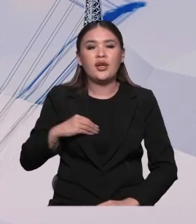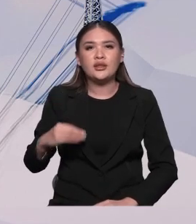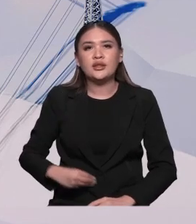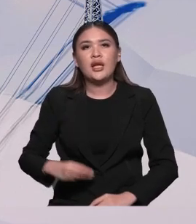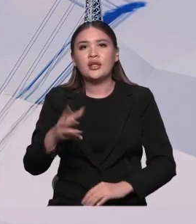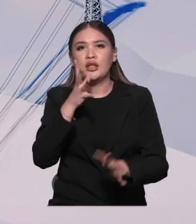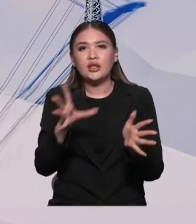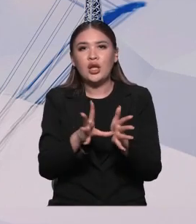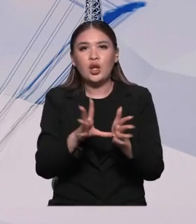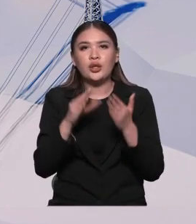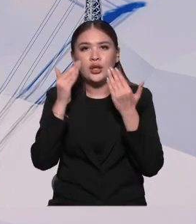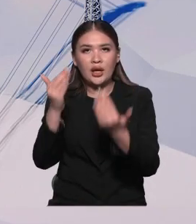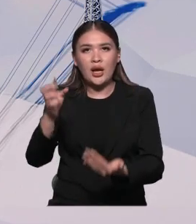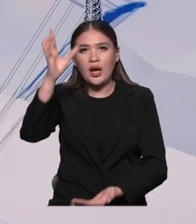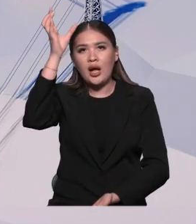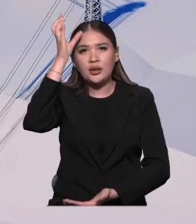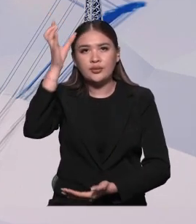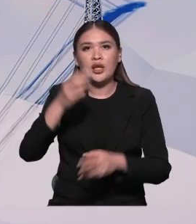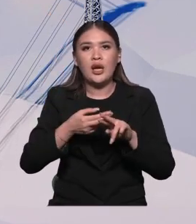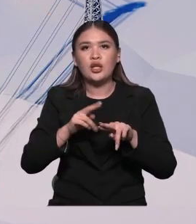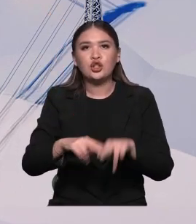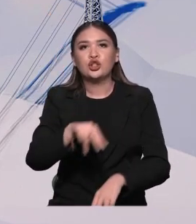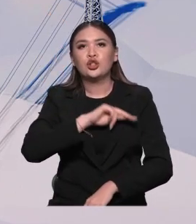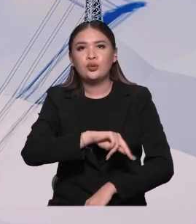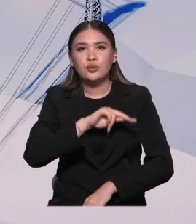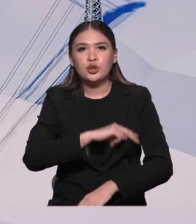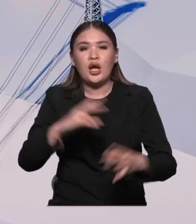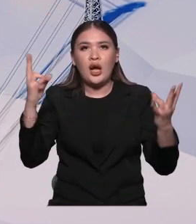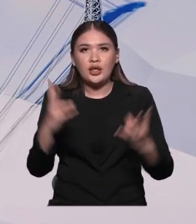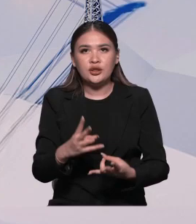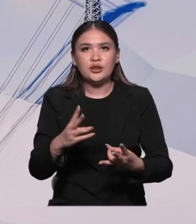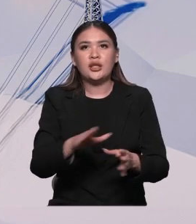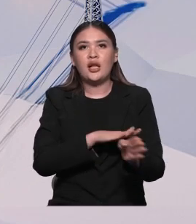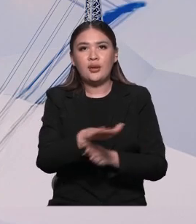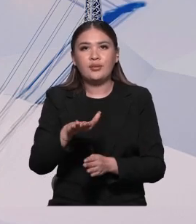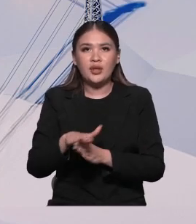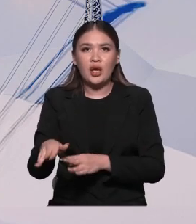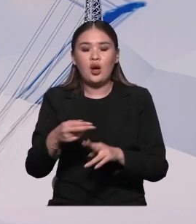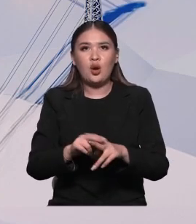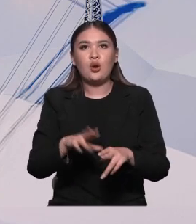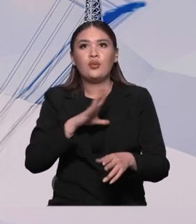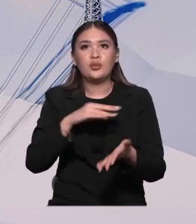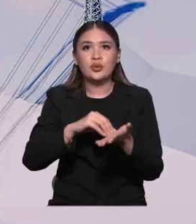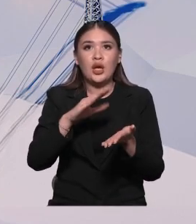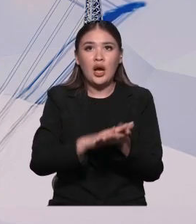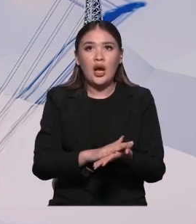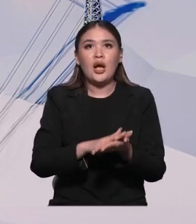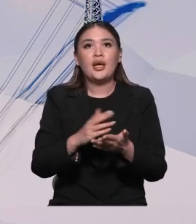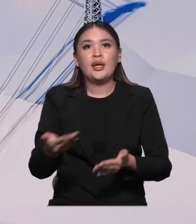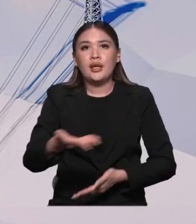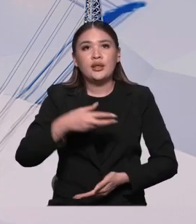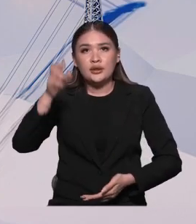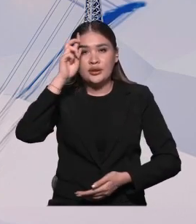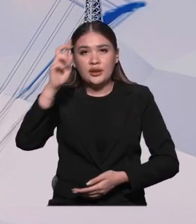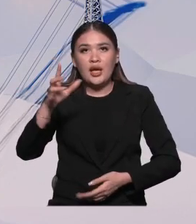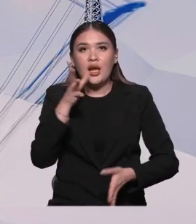Францияның технологиялары. Отанда ғалымдар станцияның қалыпты жұмыс істеуіне қажет талаптарды бағамдап қойған. Айтуларынша, елді